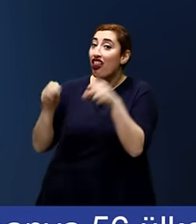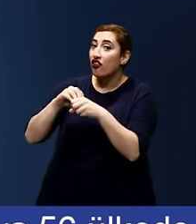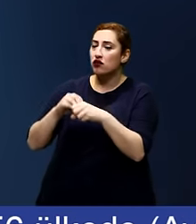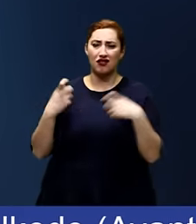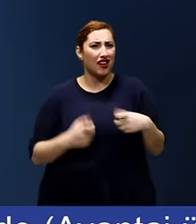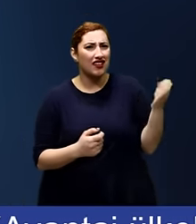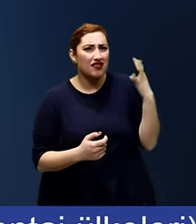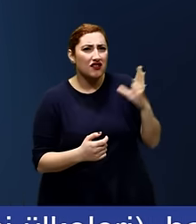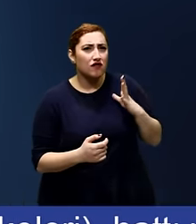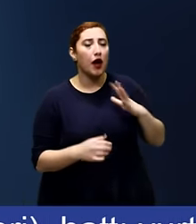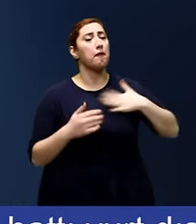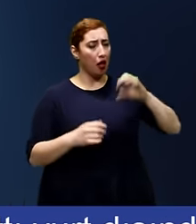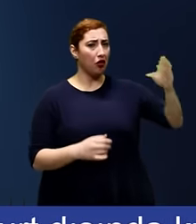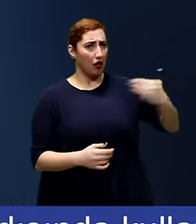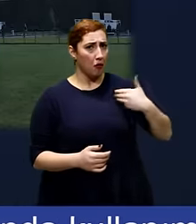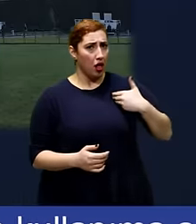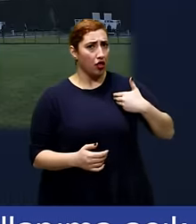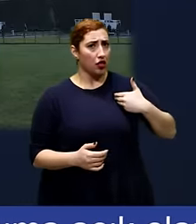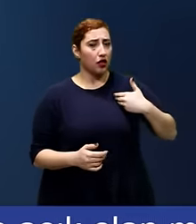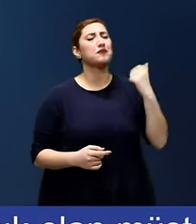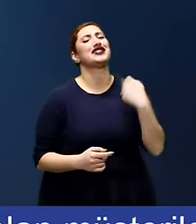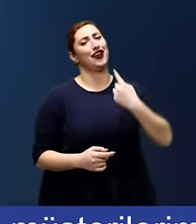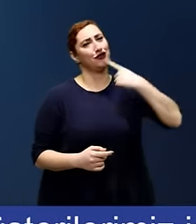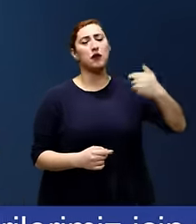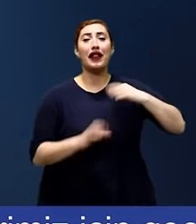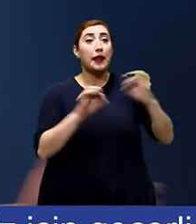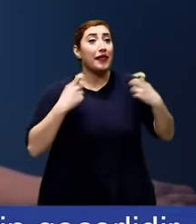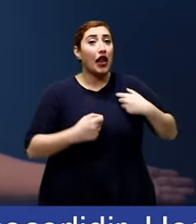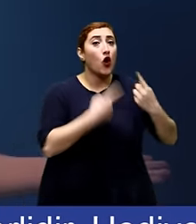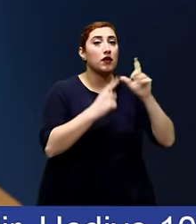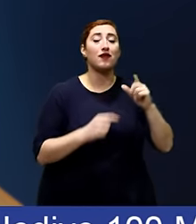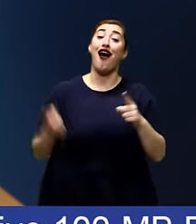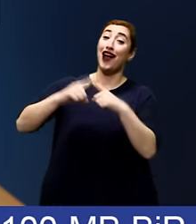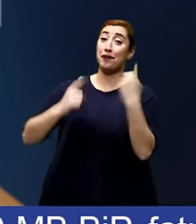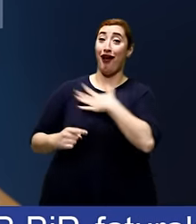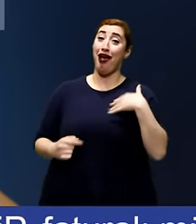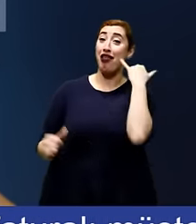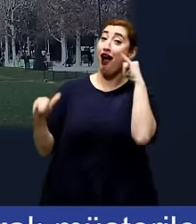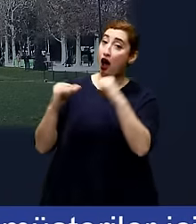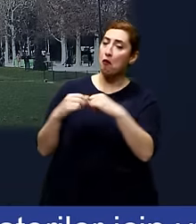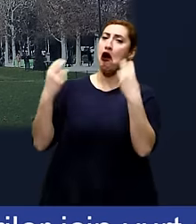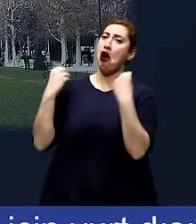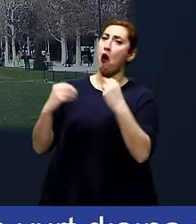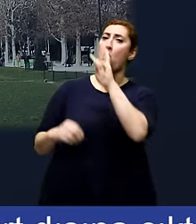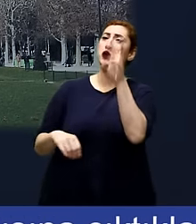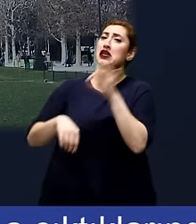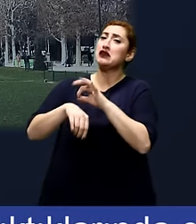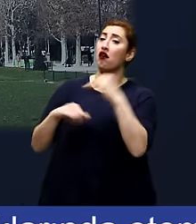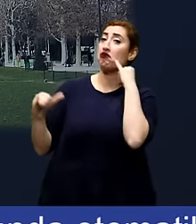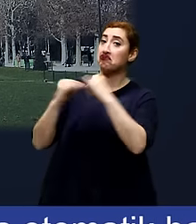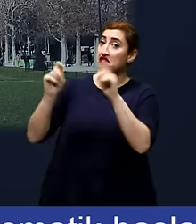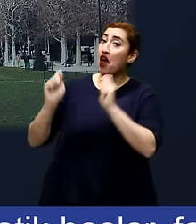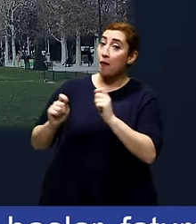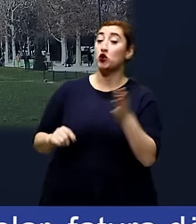İtalya'dan? Nereden geliyor? Ben gönderdim ya ben! Bir şey söyleyeceğim, ben tam nereye konuşacağım? Üstüne bir de annenizi aramışsınız. Ah! 38